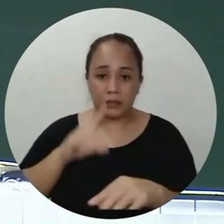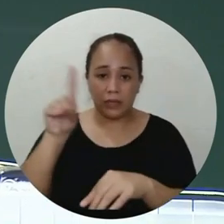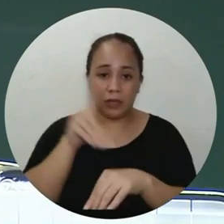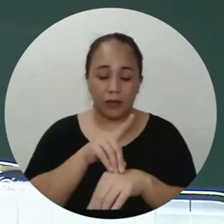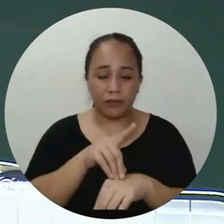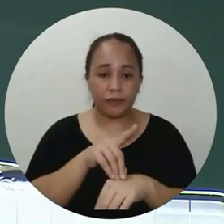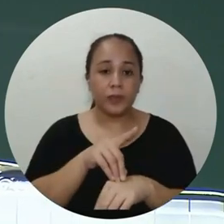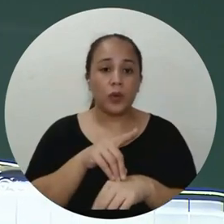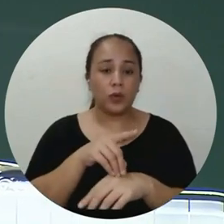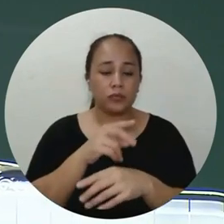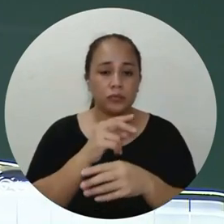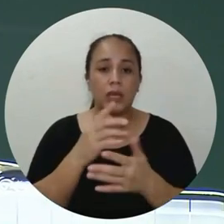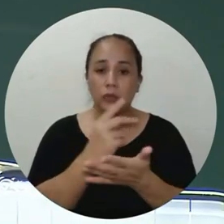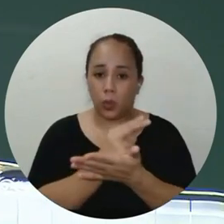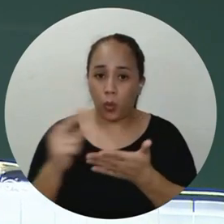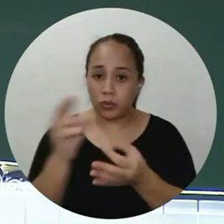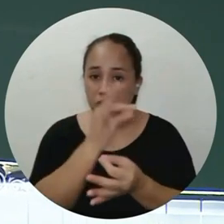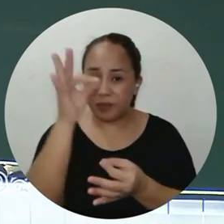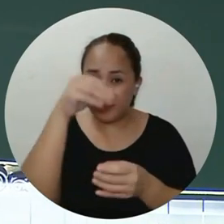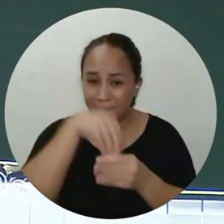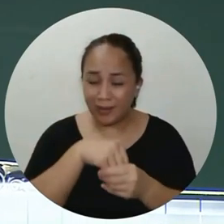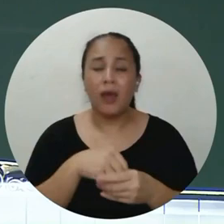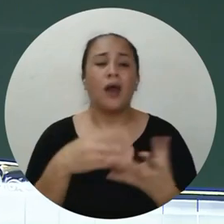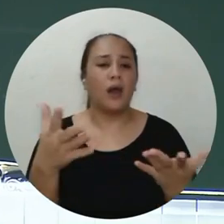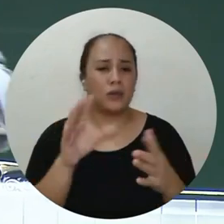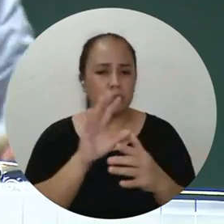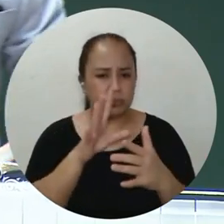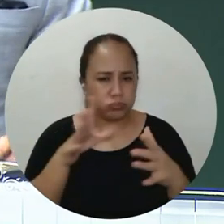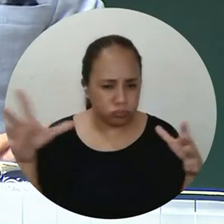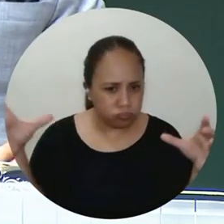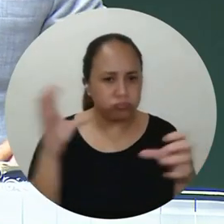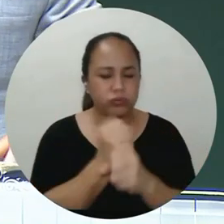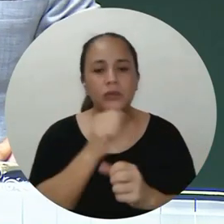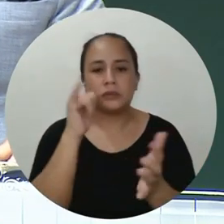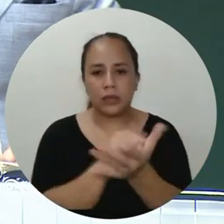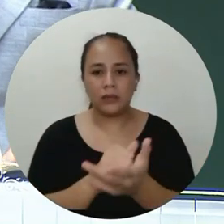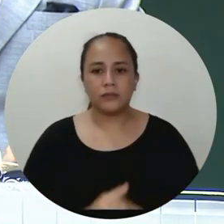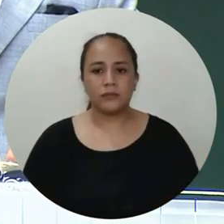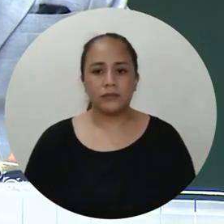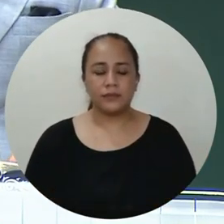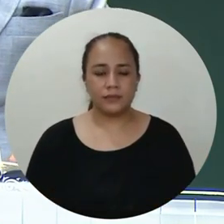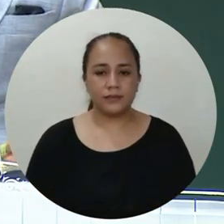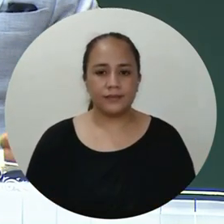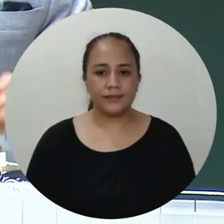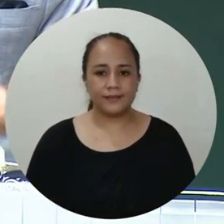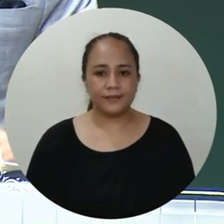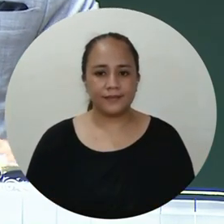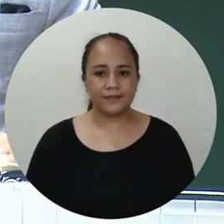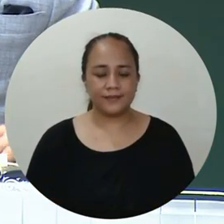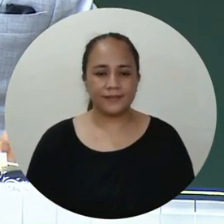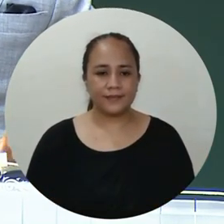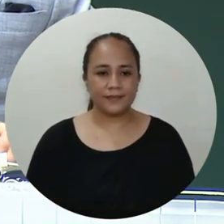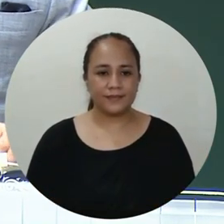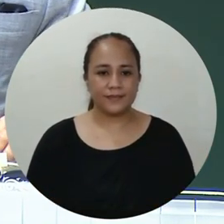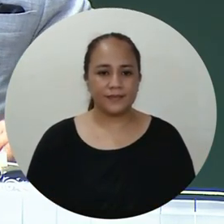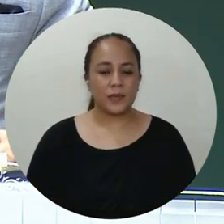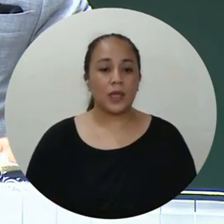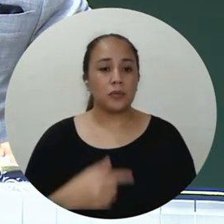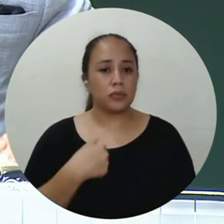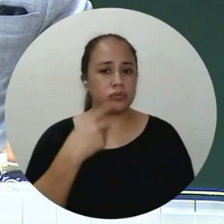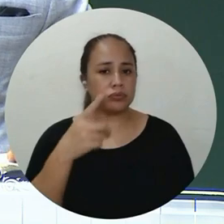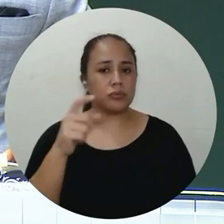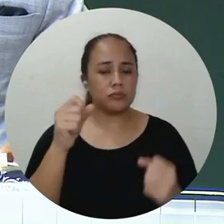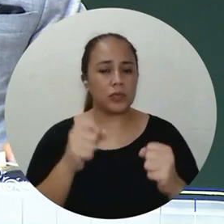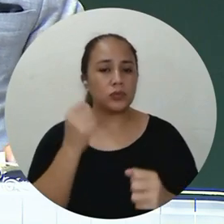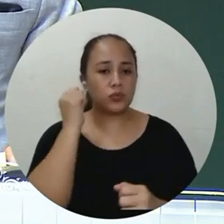it. 그렇게 여러분들이 가지고 있으면서 늘 이 비밀을 늘 누려야 돼요. And that's why you must always